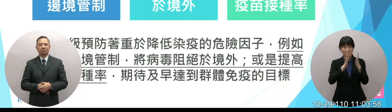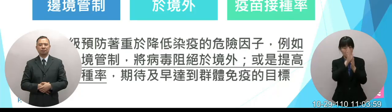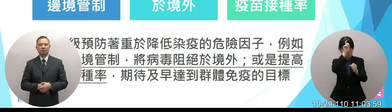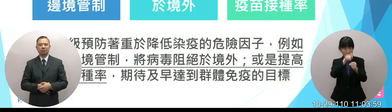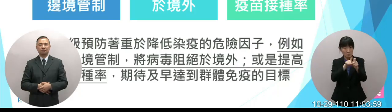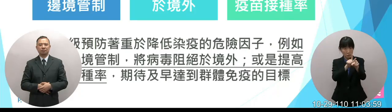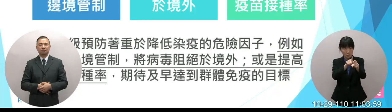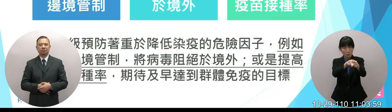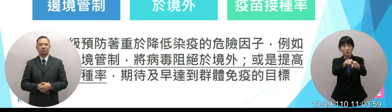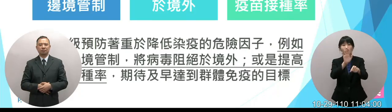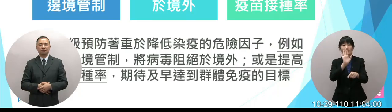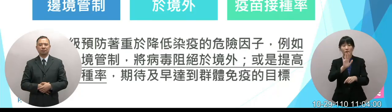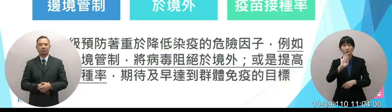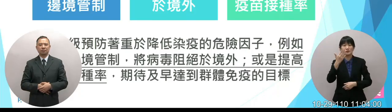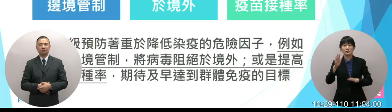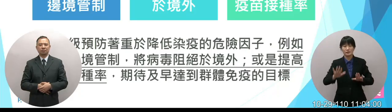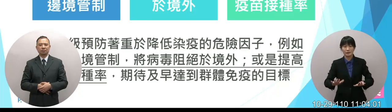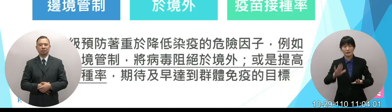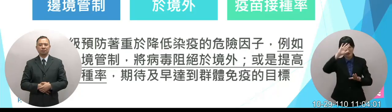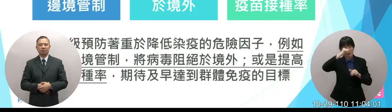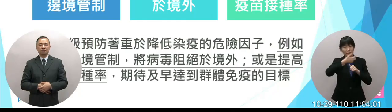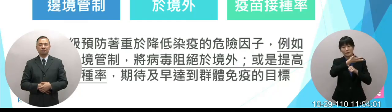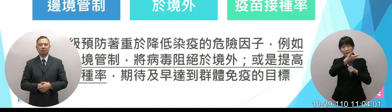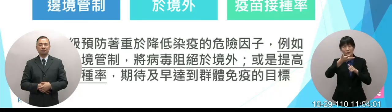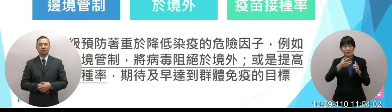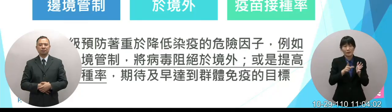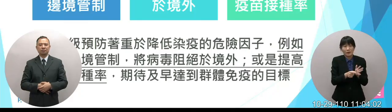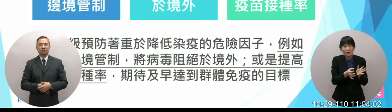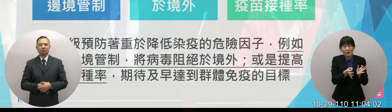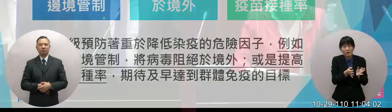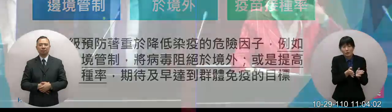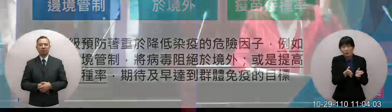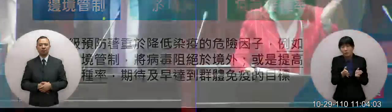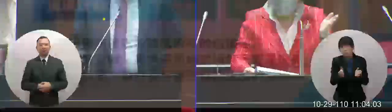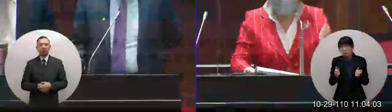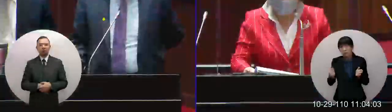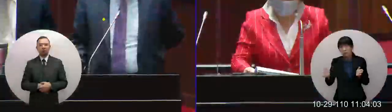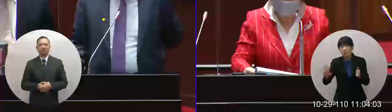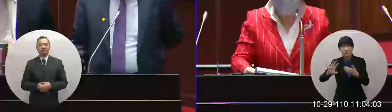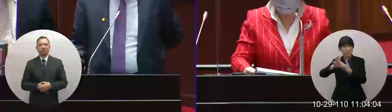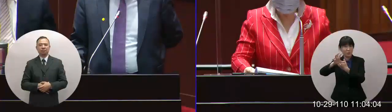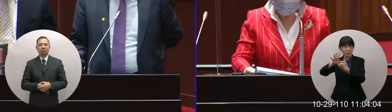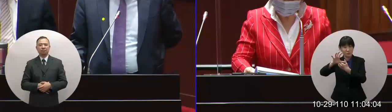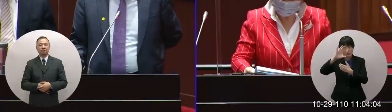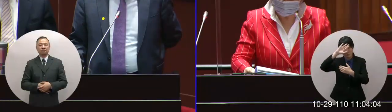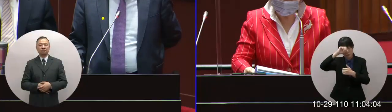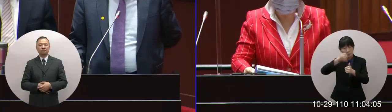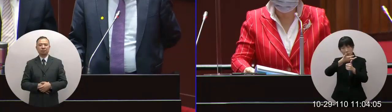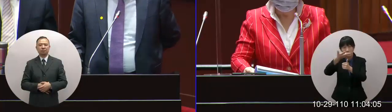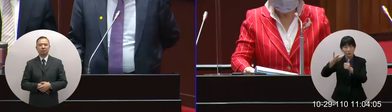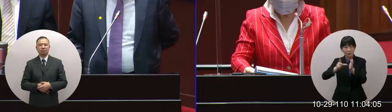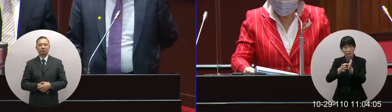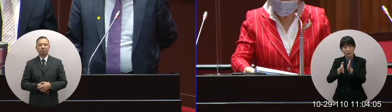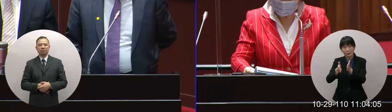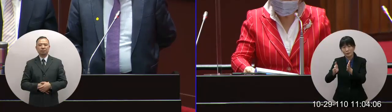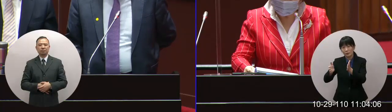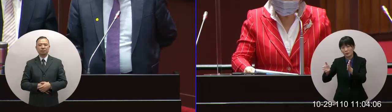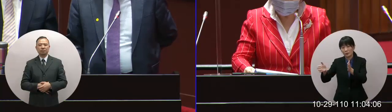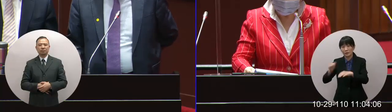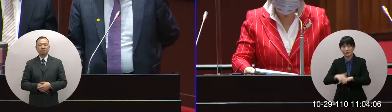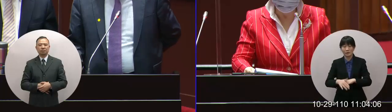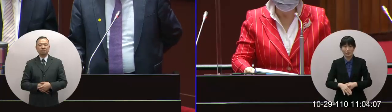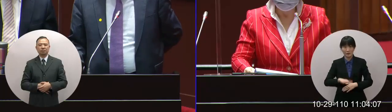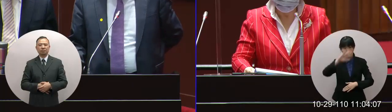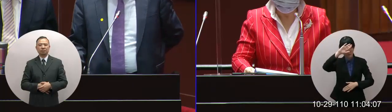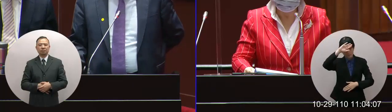是目前疫情呢，有持续延长的趋势，国外持续延长的趋势，防疫思